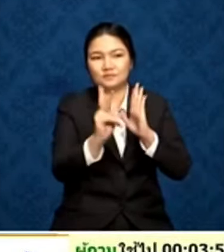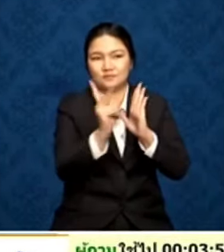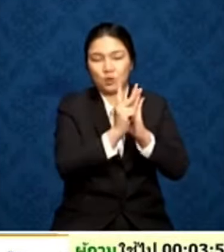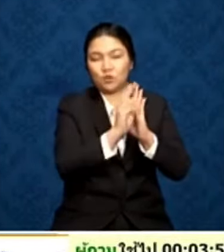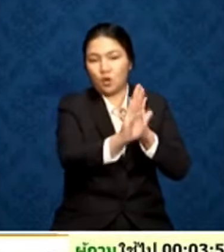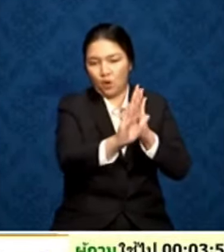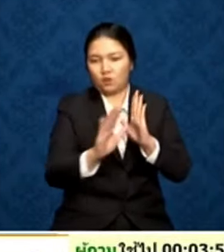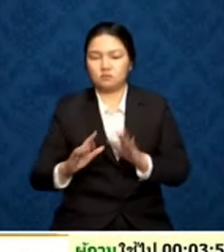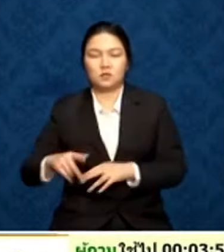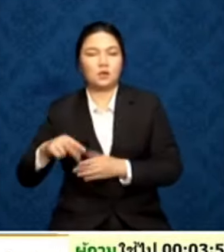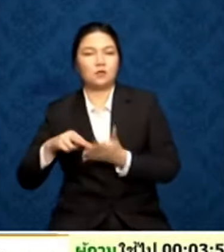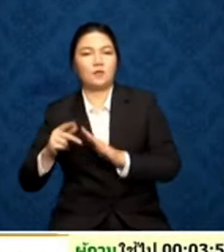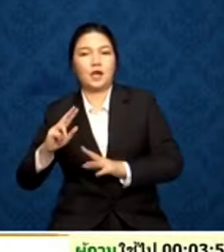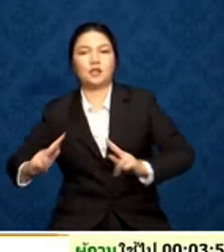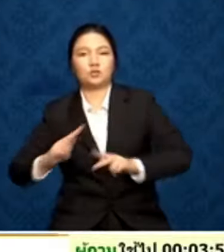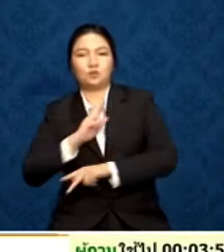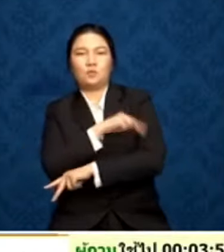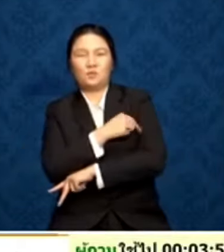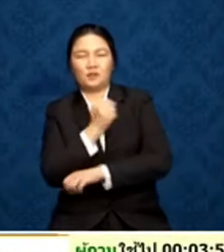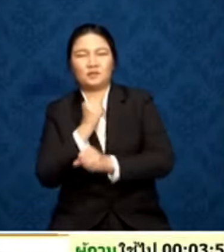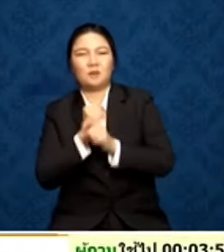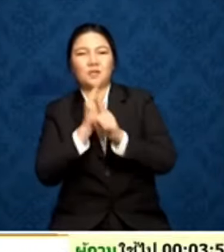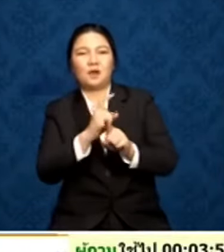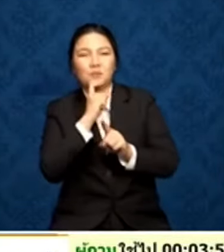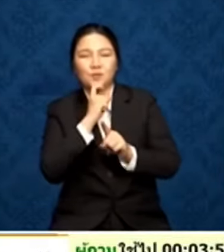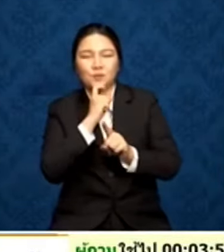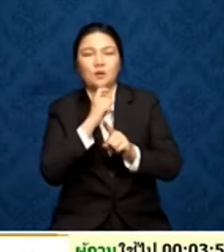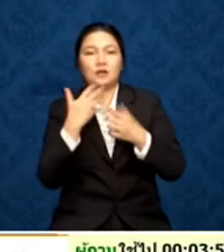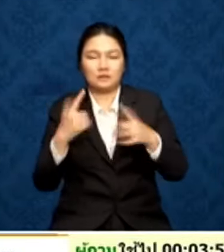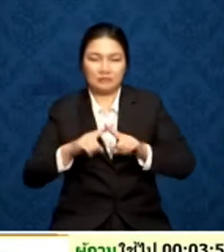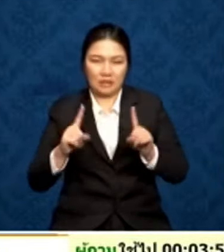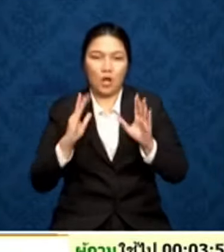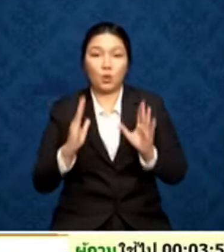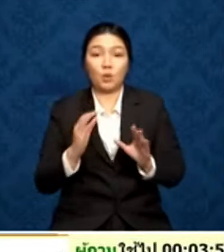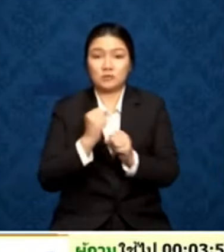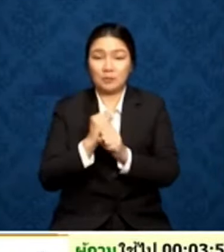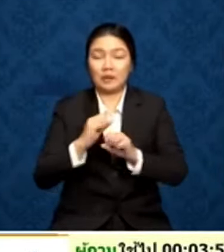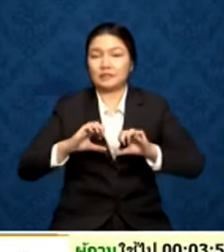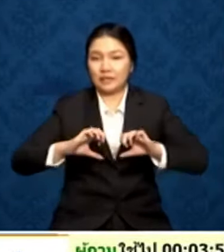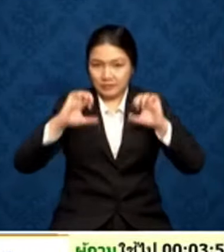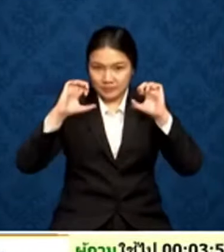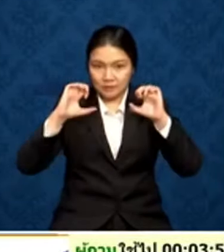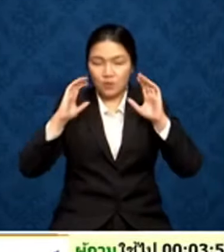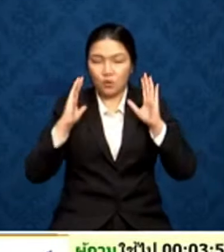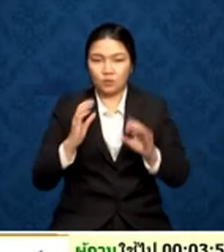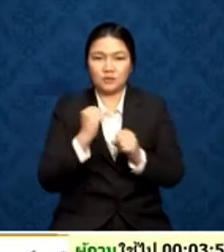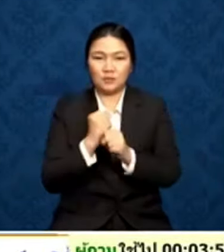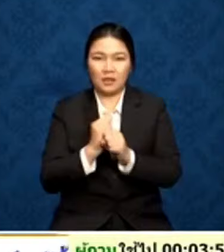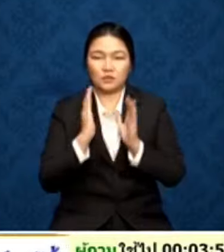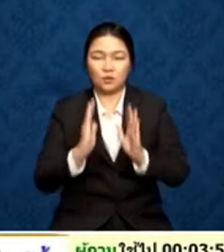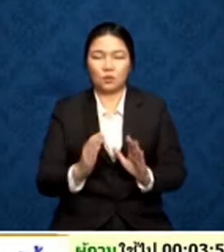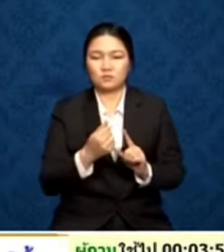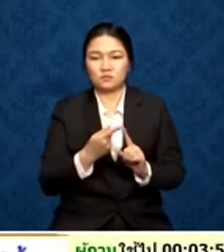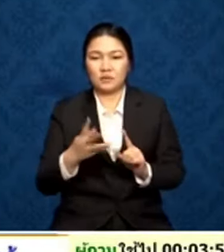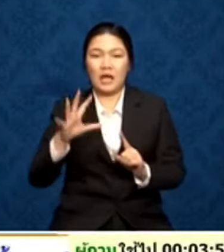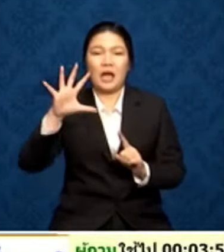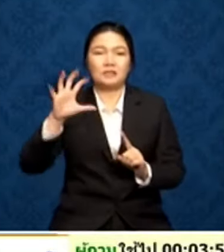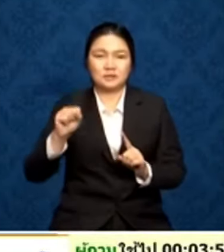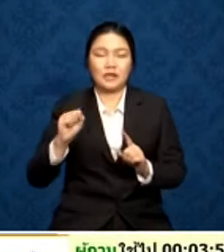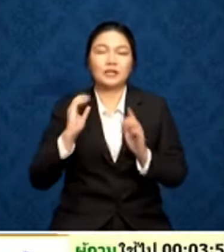อึดอัดในสิ่งที่ข้าราชการจำนวนมากตั้ง 500,000 นะครับในส่วนของบุคลากรตั้ง 500,000 คนที่เจริญเติบโตขึ้นเนี่ยมันมีความอึ